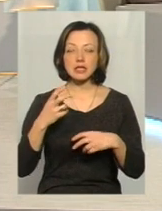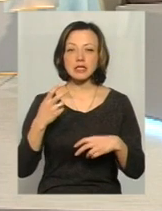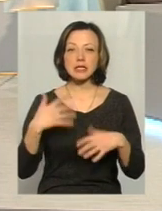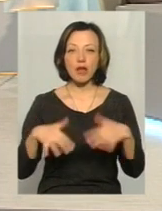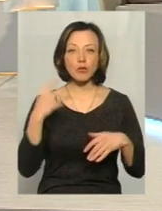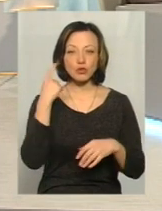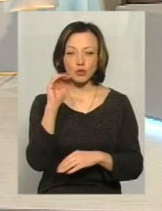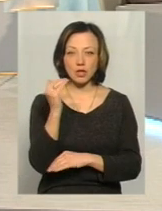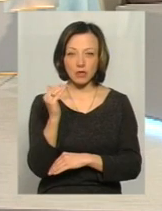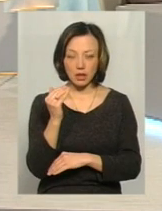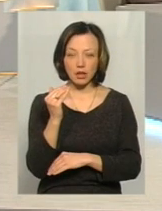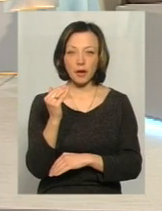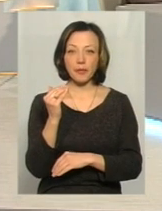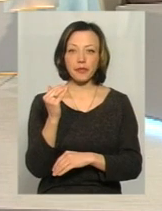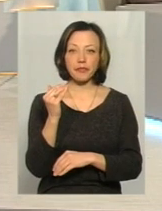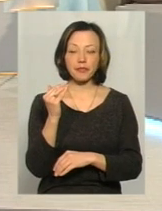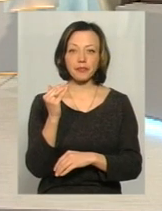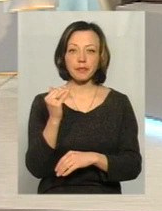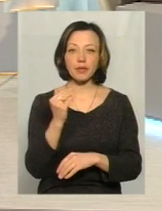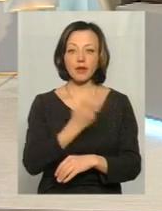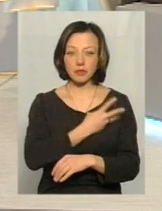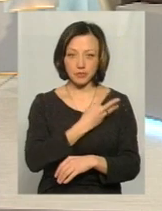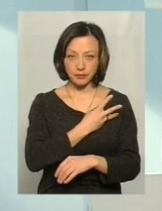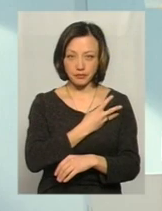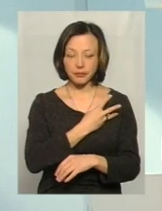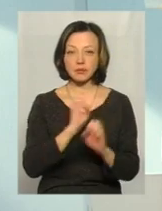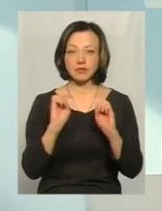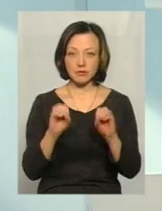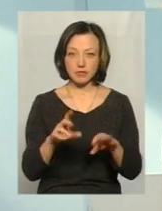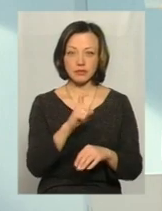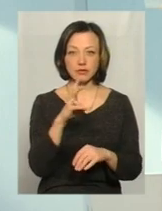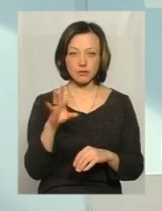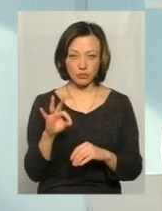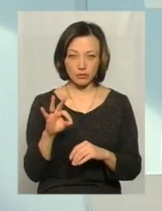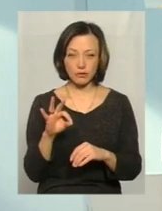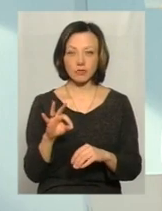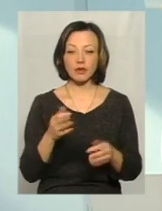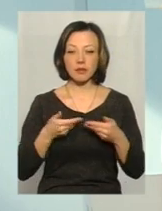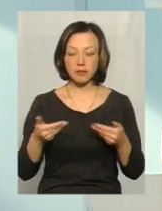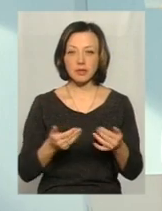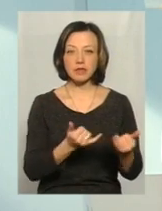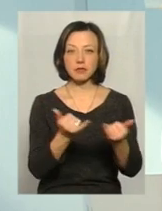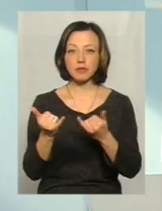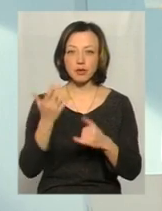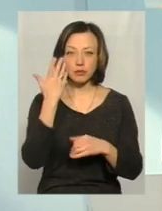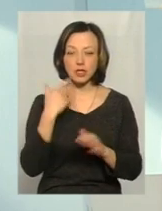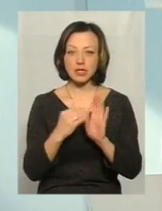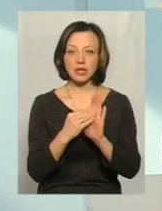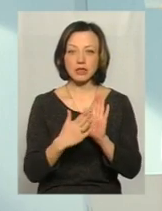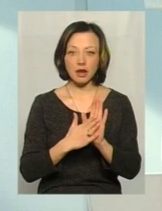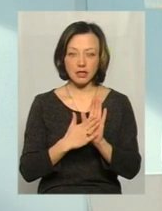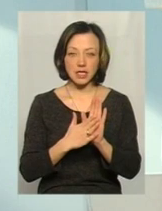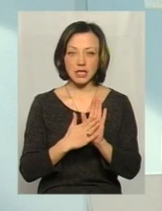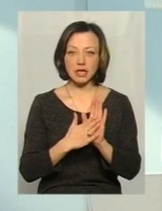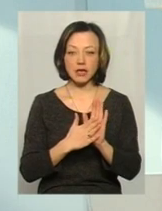дитина, вона виявила бажання все-таки здавати. Ми забезпечуємо під час реєстрації